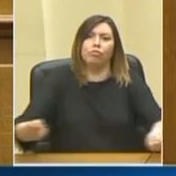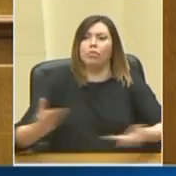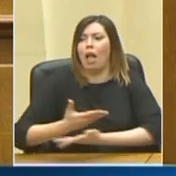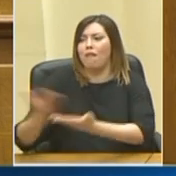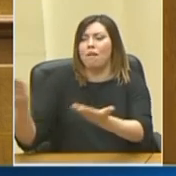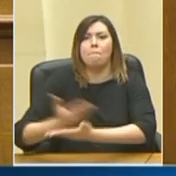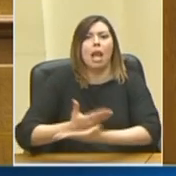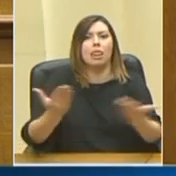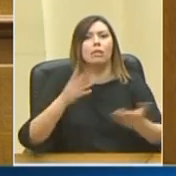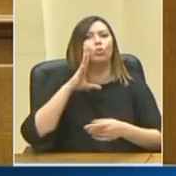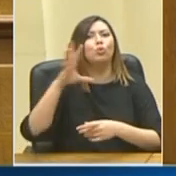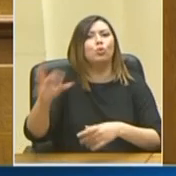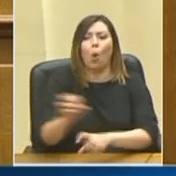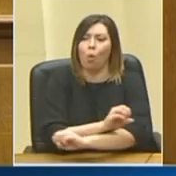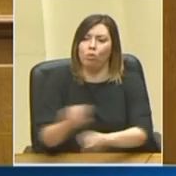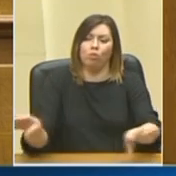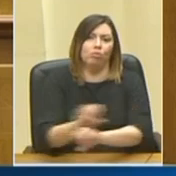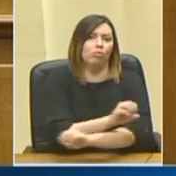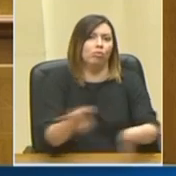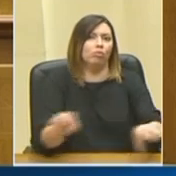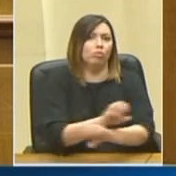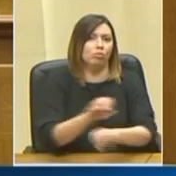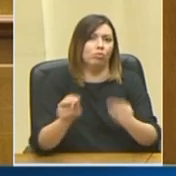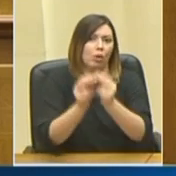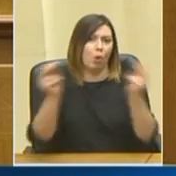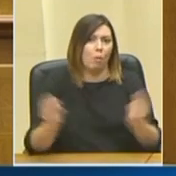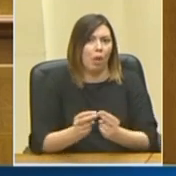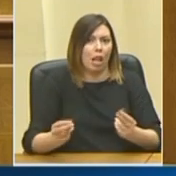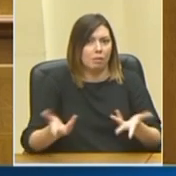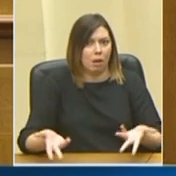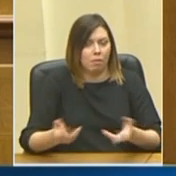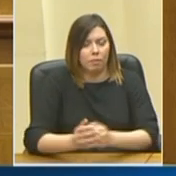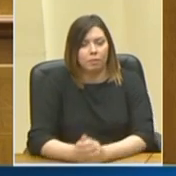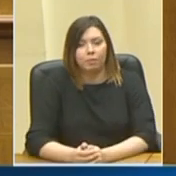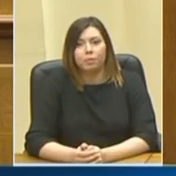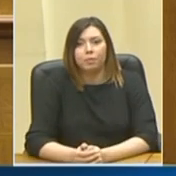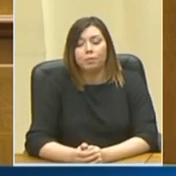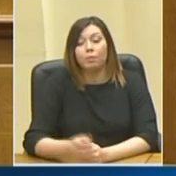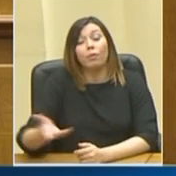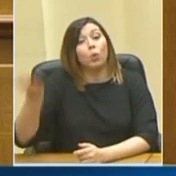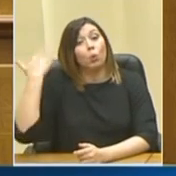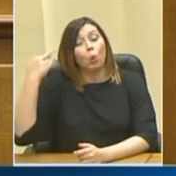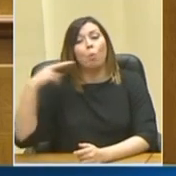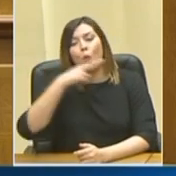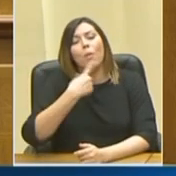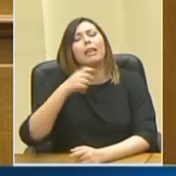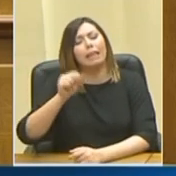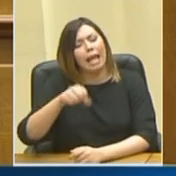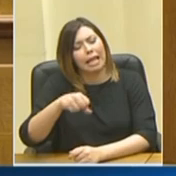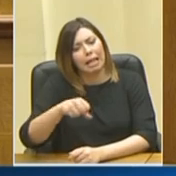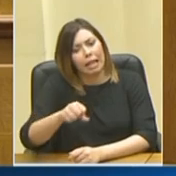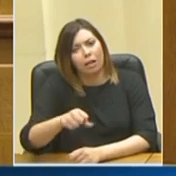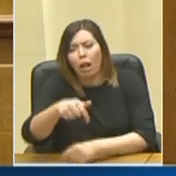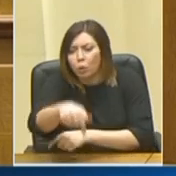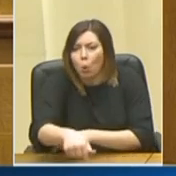οι εφημερίδες, να ανακοινώνουν το αποτέλεσμα. Είχε πει ναι, αλλά τι